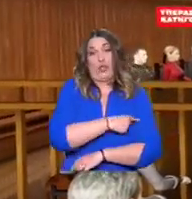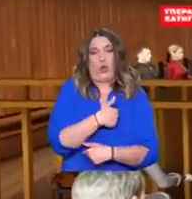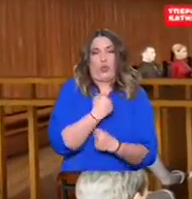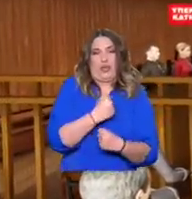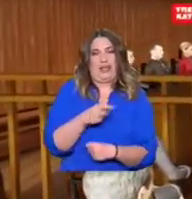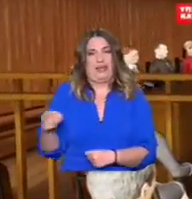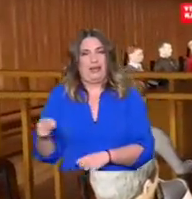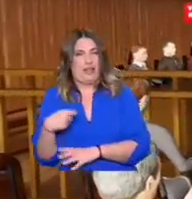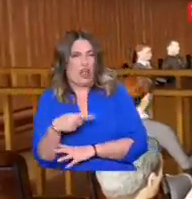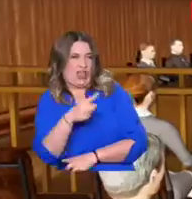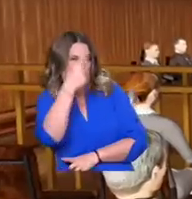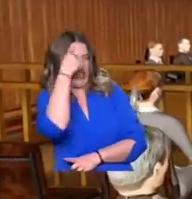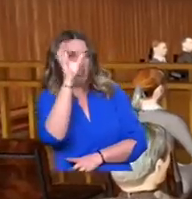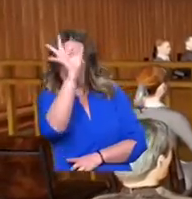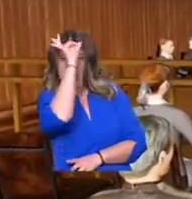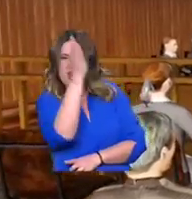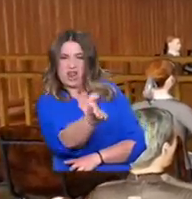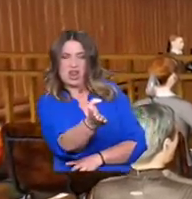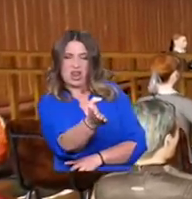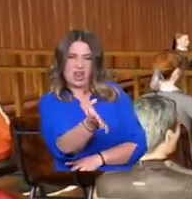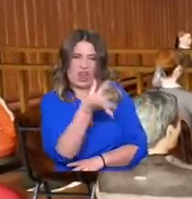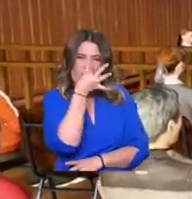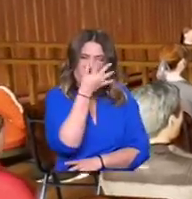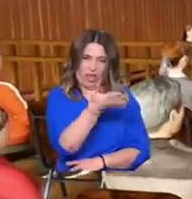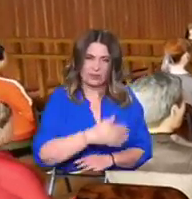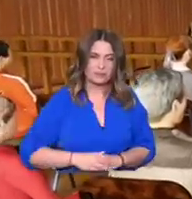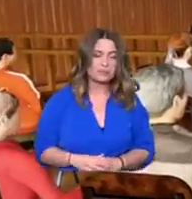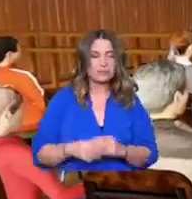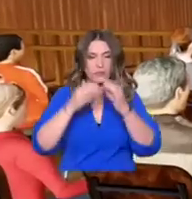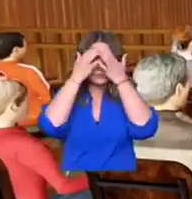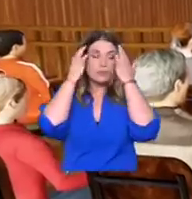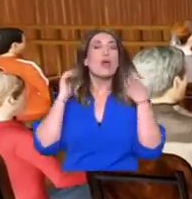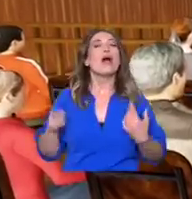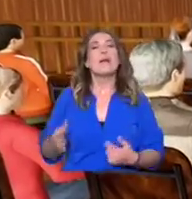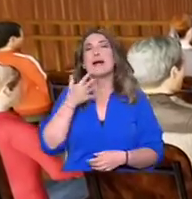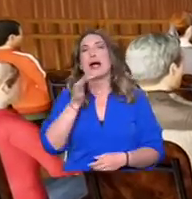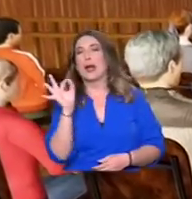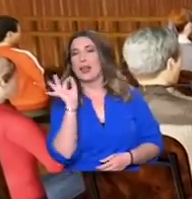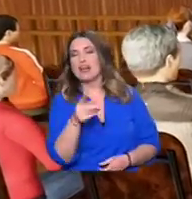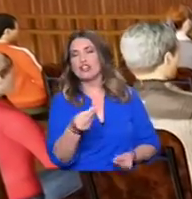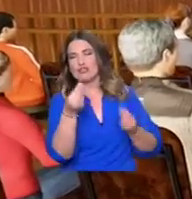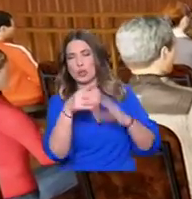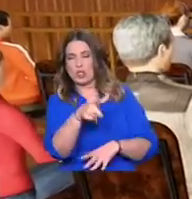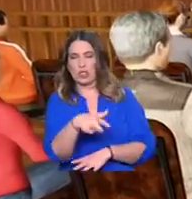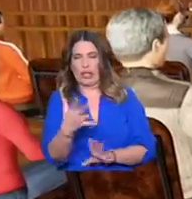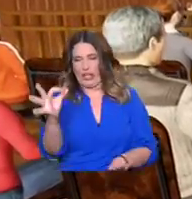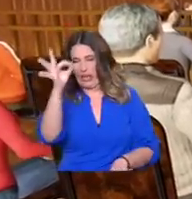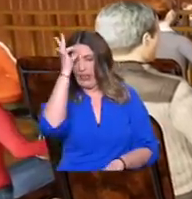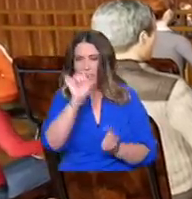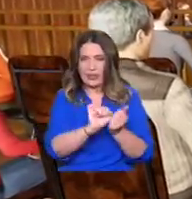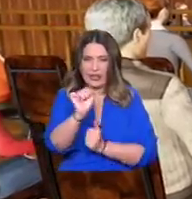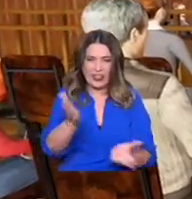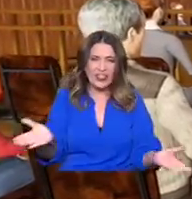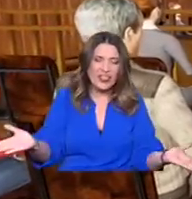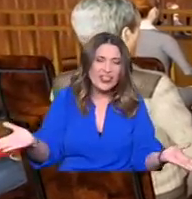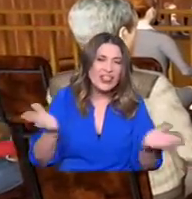κύριος Κούγιας ρώτησε και για τους τίτλους των σπουδών της κυρίας Καρατζά, τους οποίους εκείνη εξέθεσε, μίλησε και για την οικογένειά της. Μάλιστα